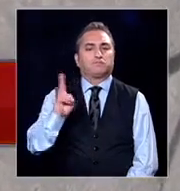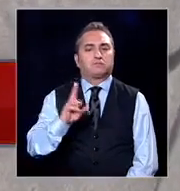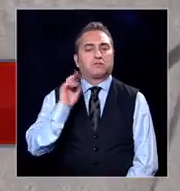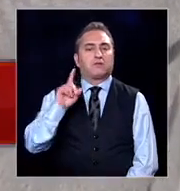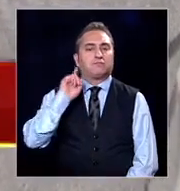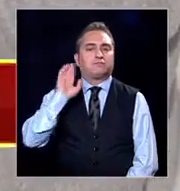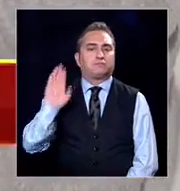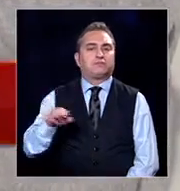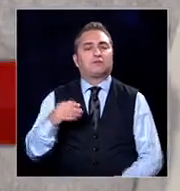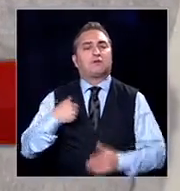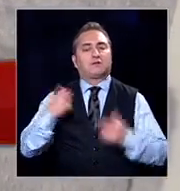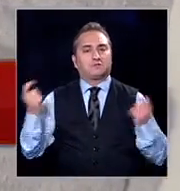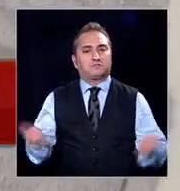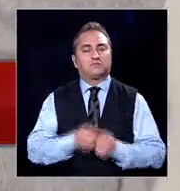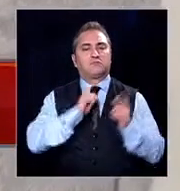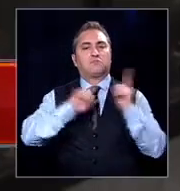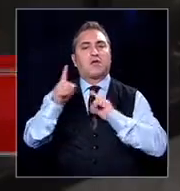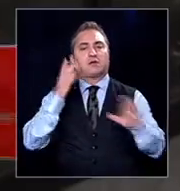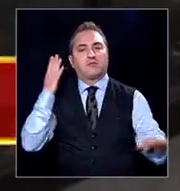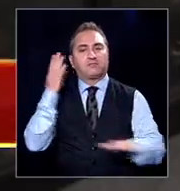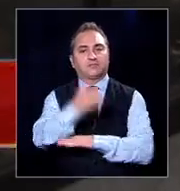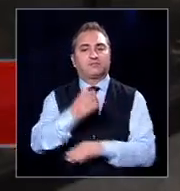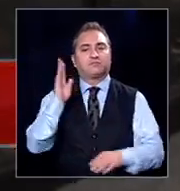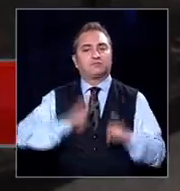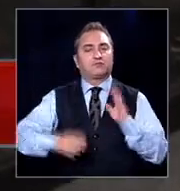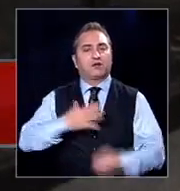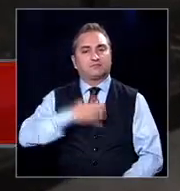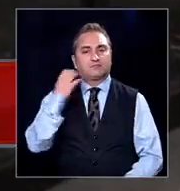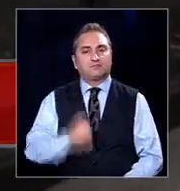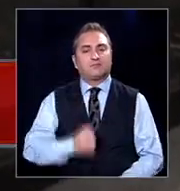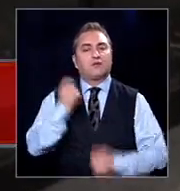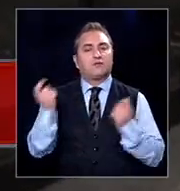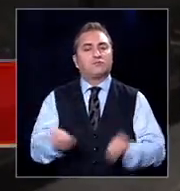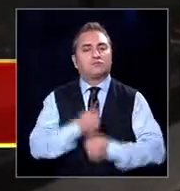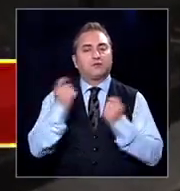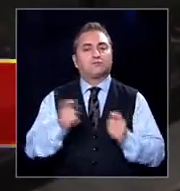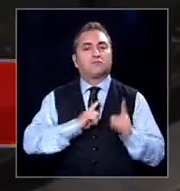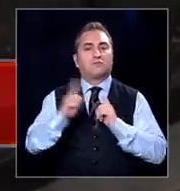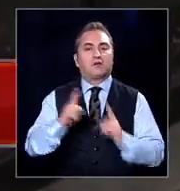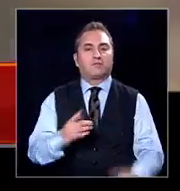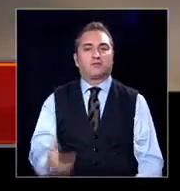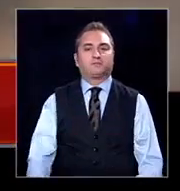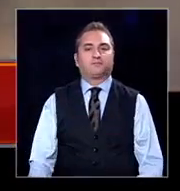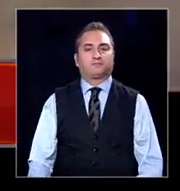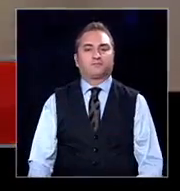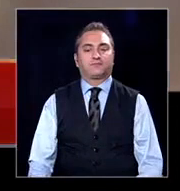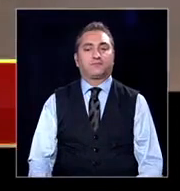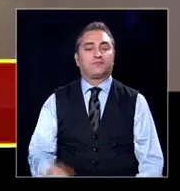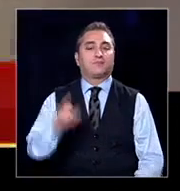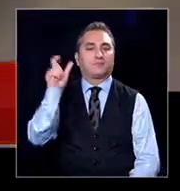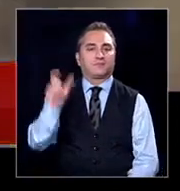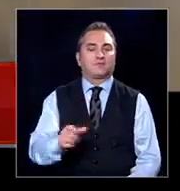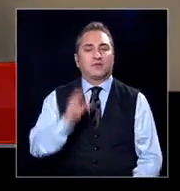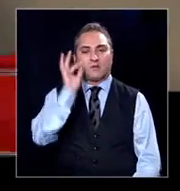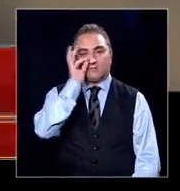kulak asmadı. Mahkemenin kapısını çaldı. Dışarı çıktık, karar verildi. İçeri girdik, ceza aldı. Zanlı basit